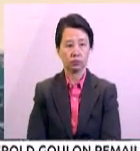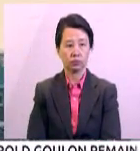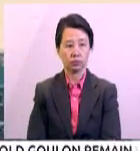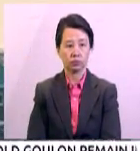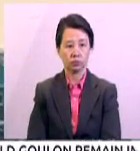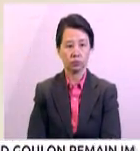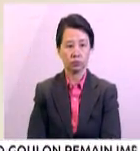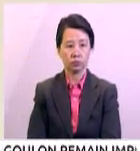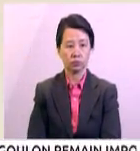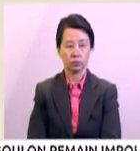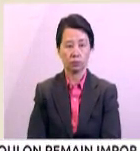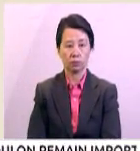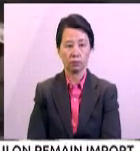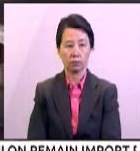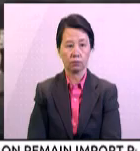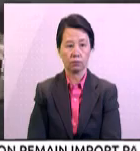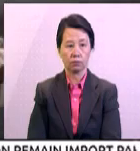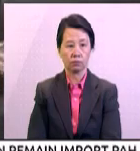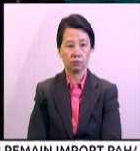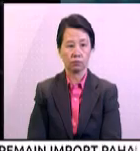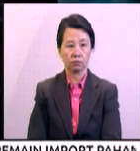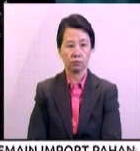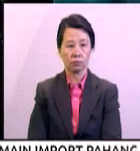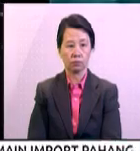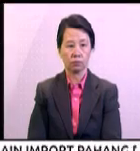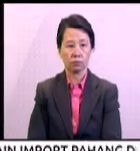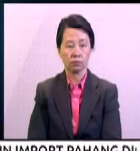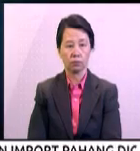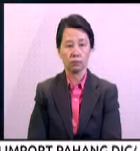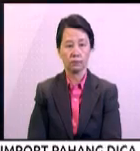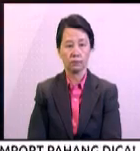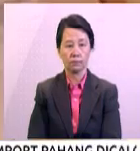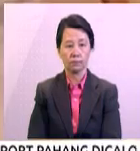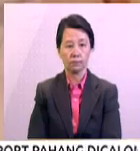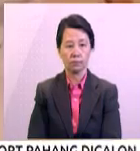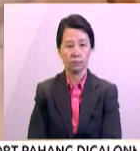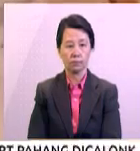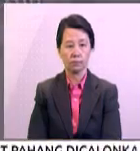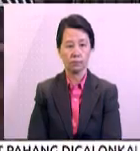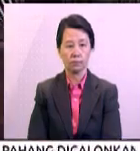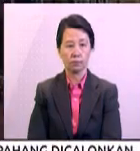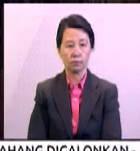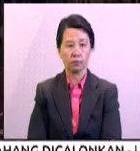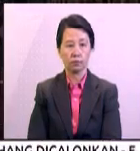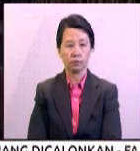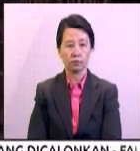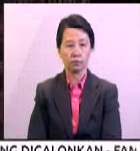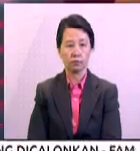Oh, nine, nine,